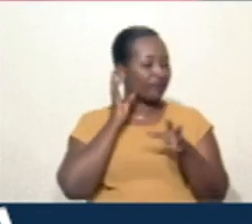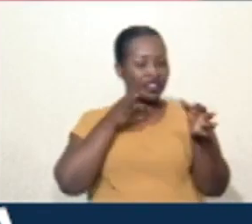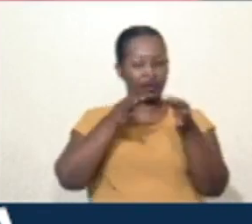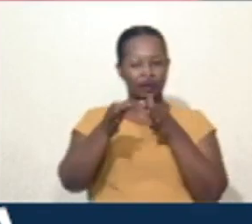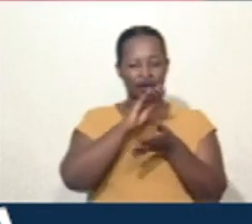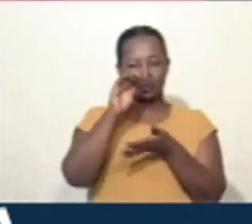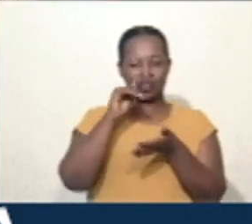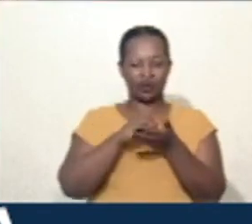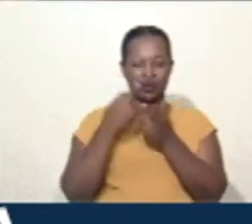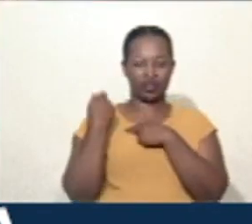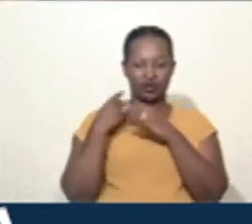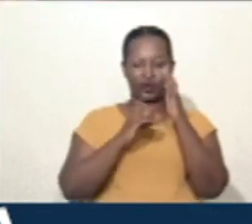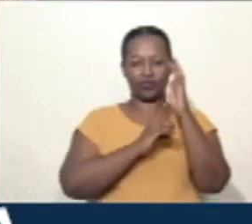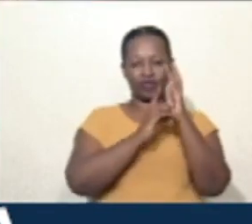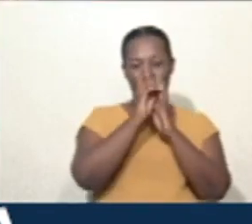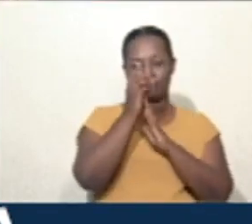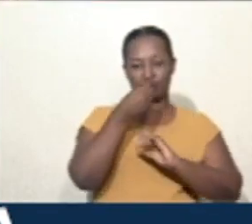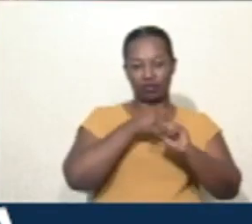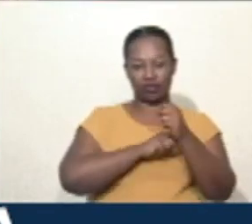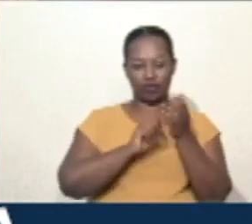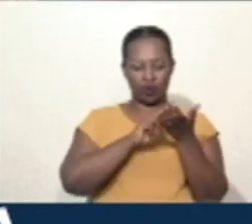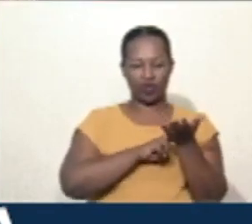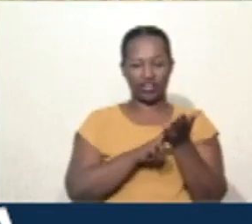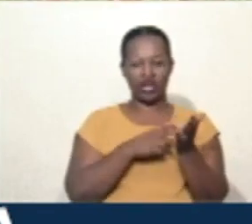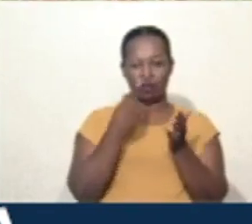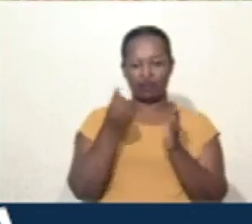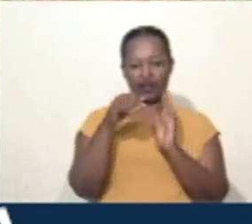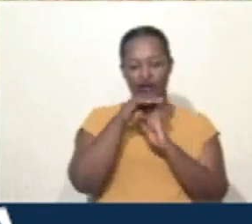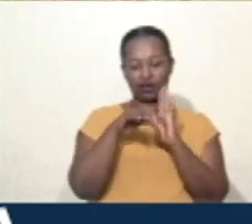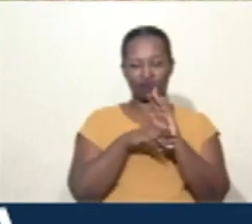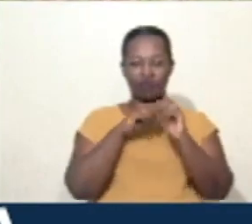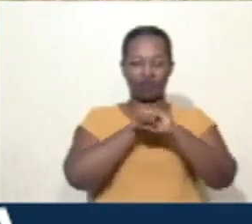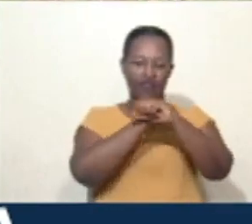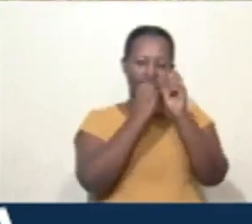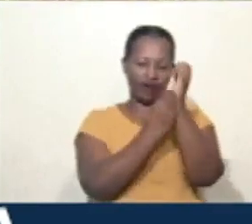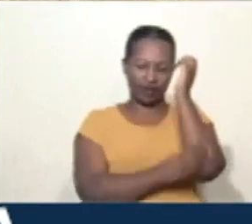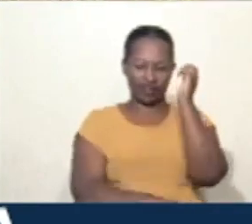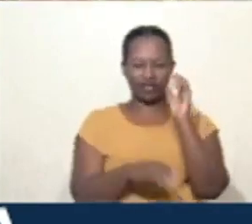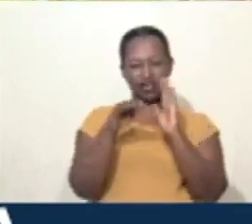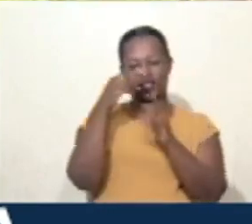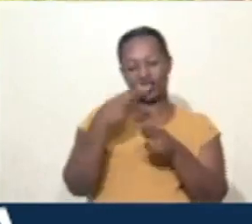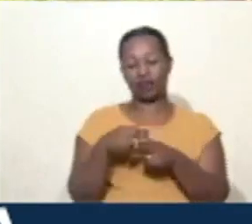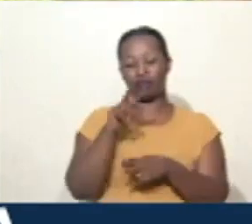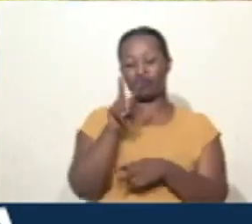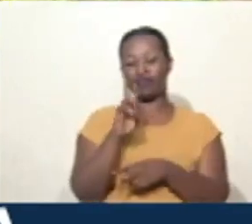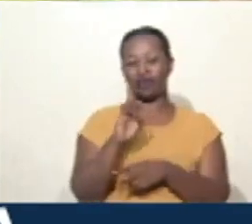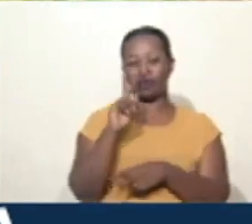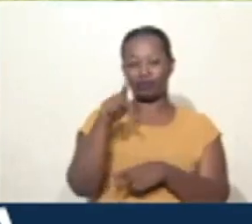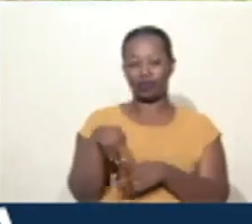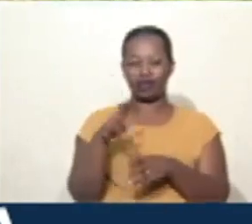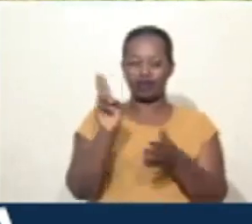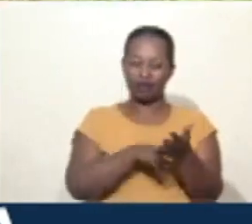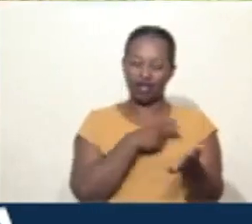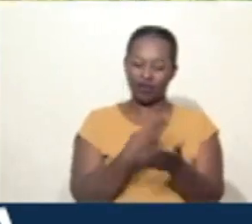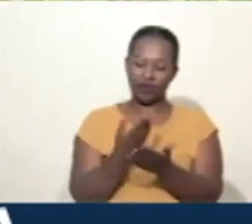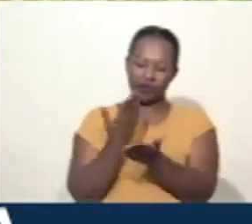ibikorwa by'iterambere mu nzego z'ibanze ku ikoreshwa ry'amafaranga wo muri gahunda yo kurengera abatishoboye izwi nka VUP. Hari ukunanirwa kwishyuza inguzanyo